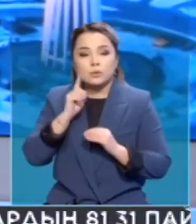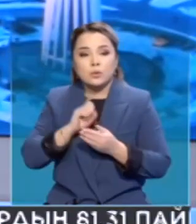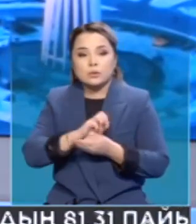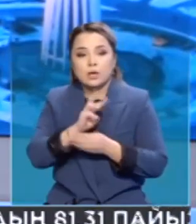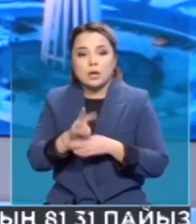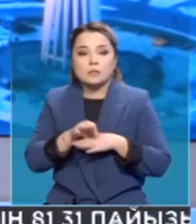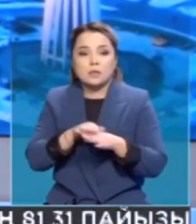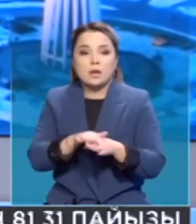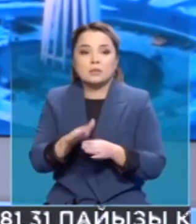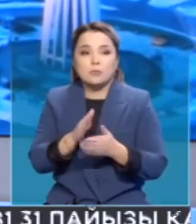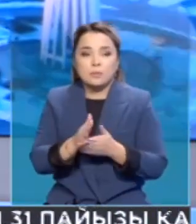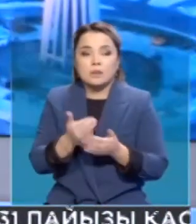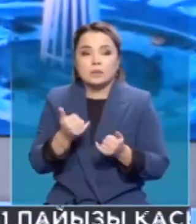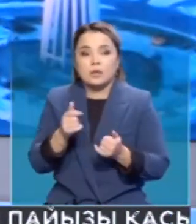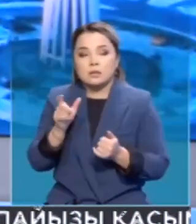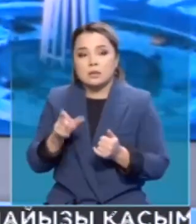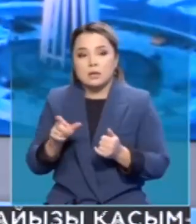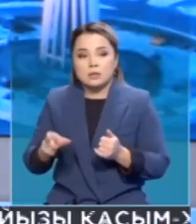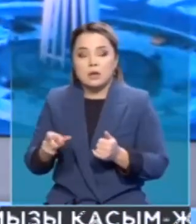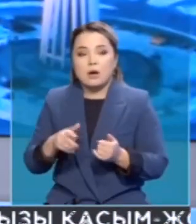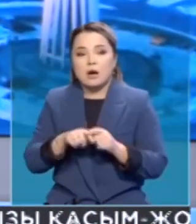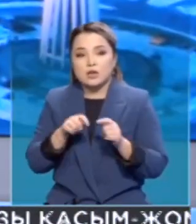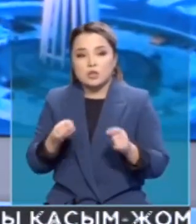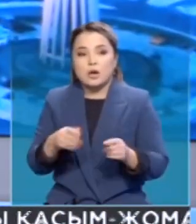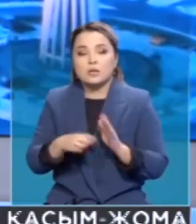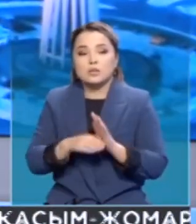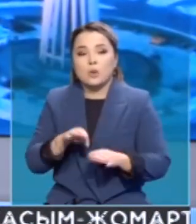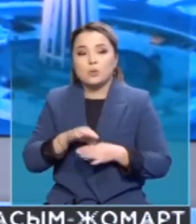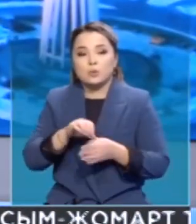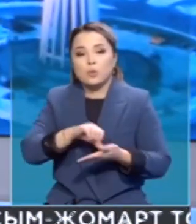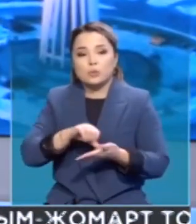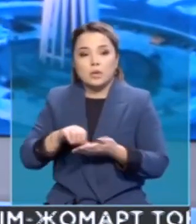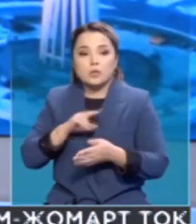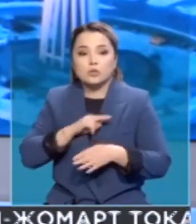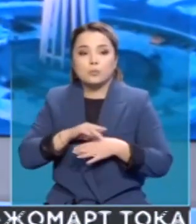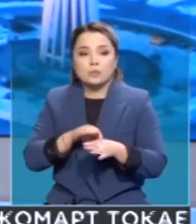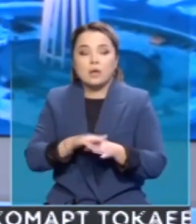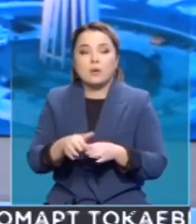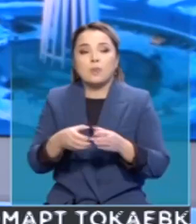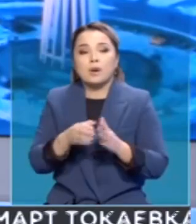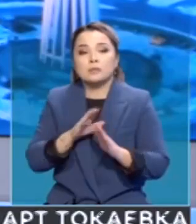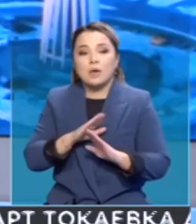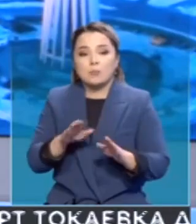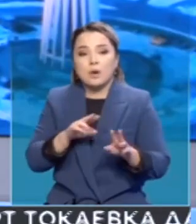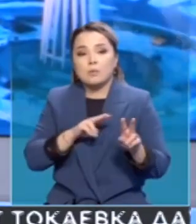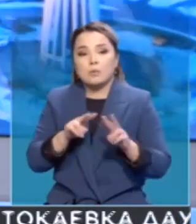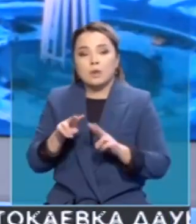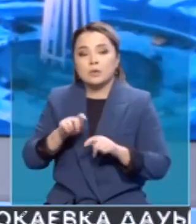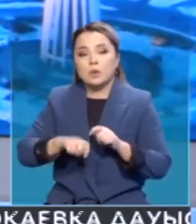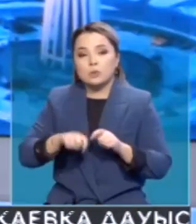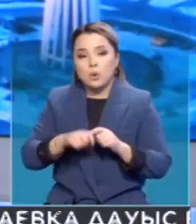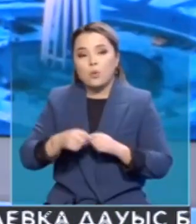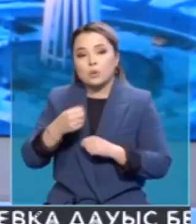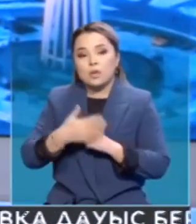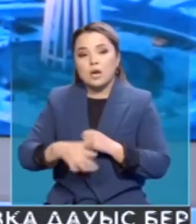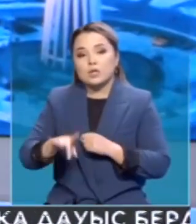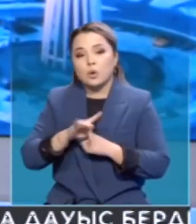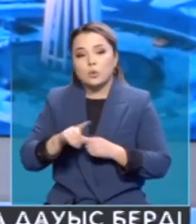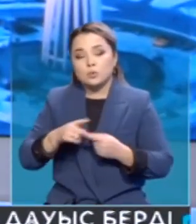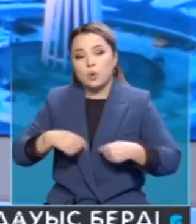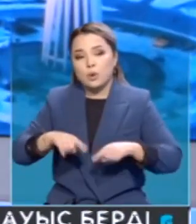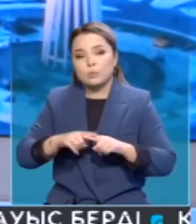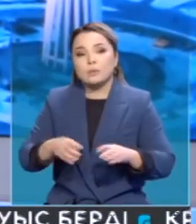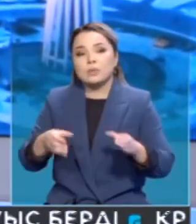жағдай жасалған. Кеше елдегі барлық ашық сайлау учаскелерінде жұмыс істеген партиялық емес байқау орталығы республикалық